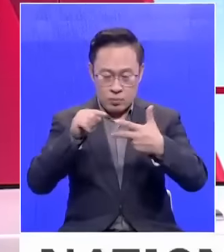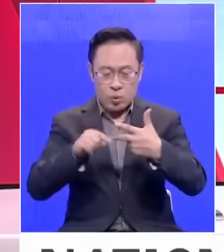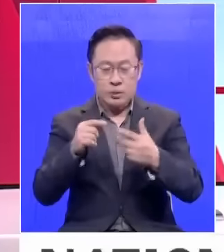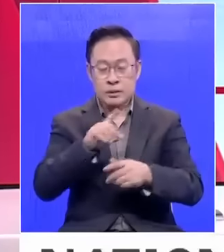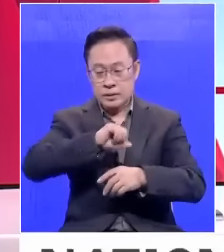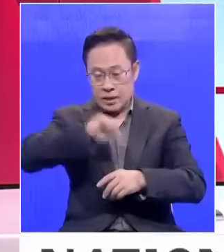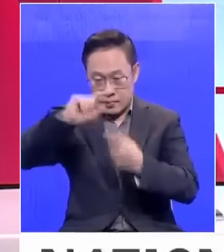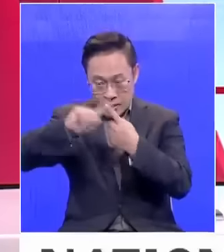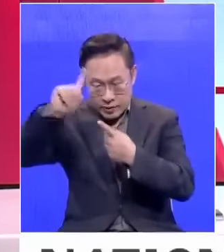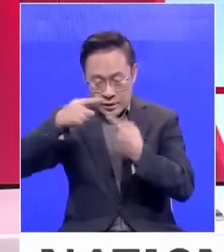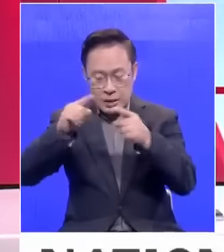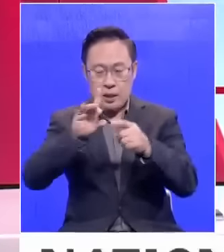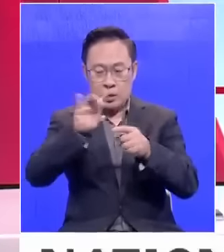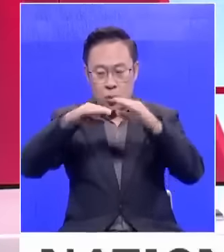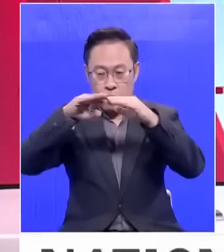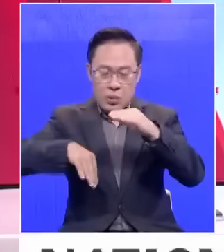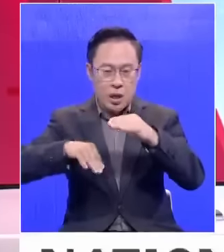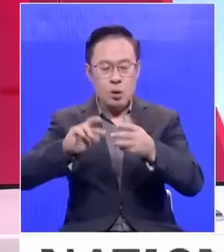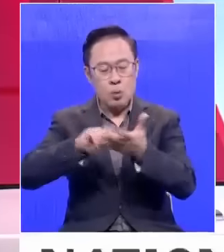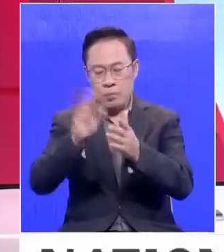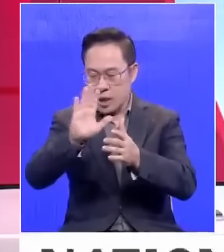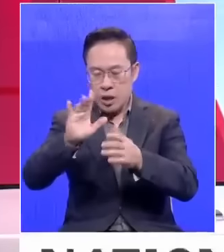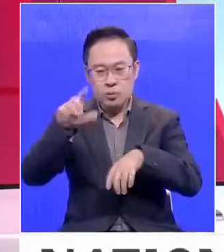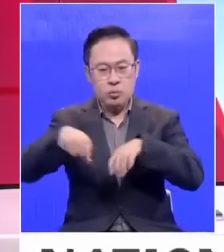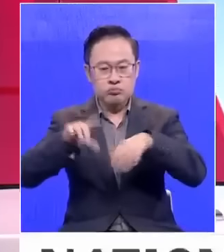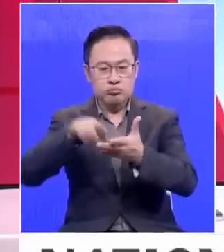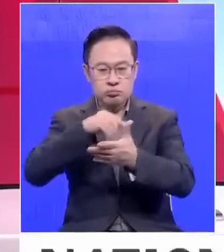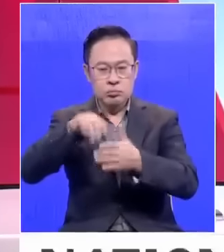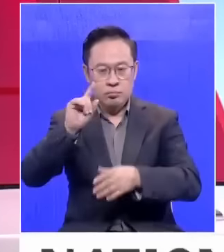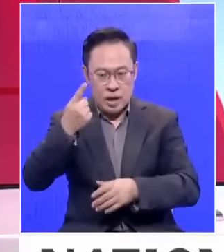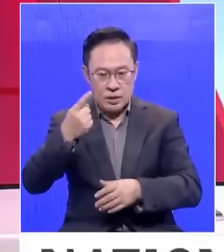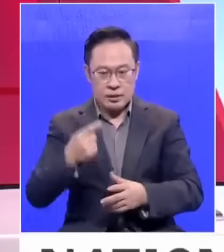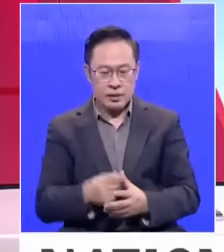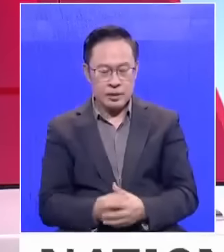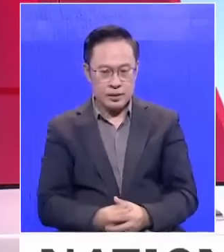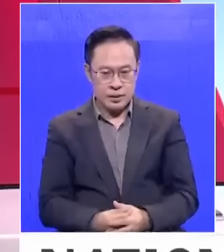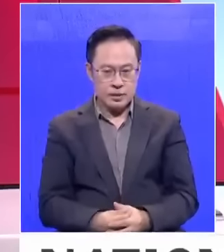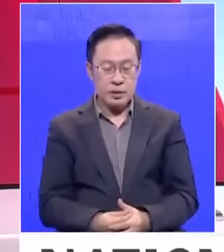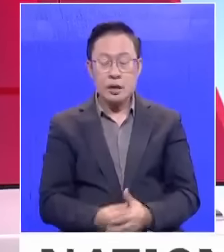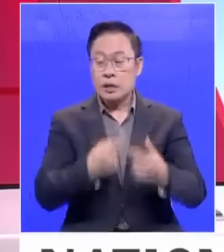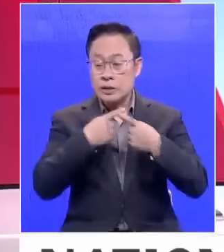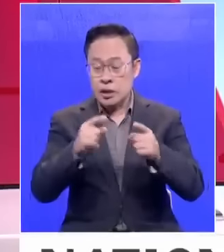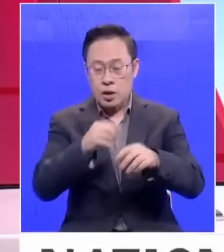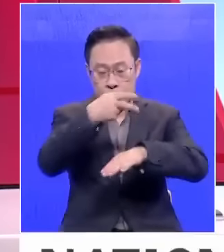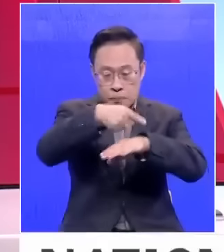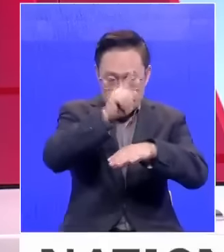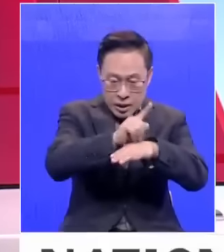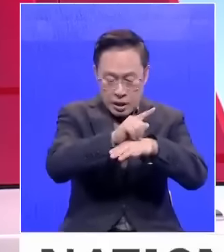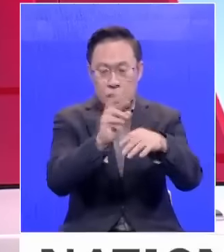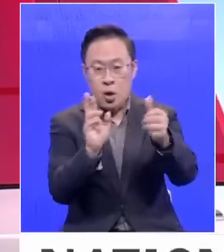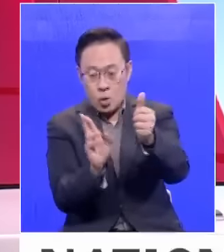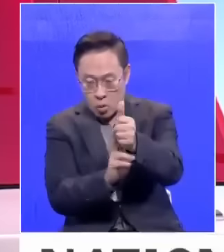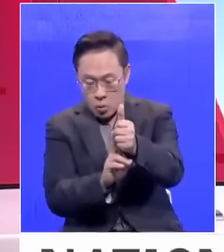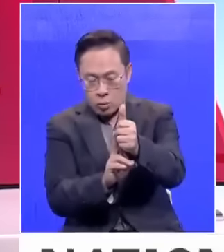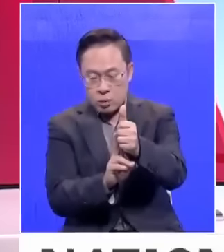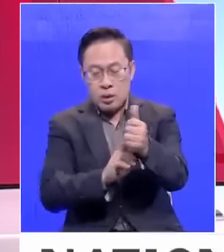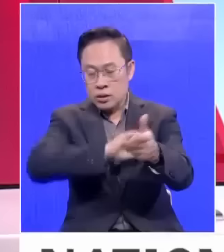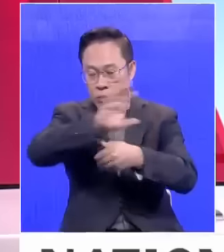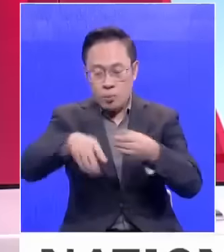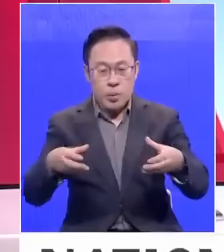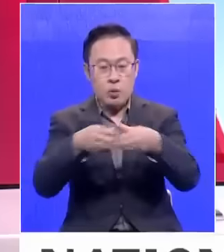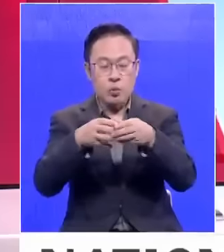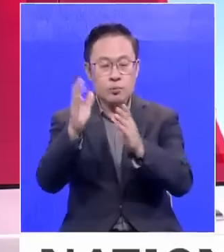ๆท่านหรือคนที่เขามีตำแหน่งแห่งหนก็ถามว่าเออแต่ถ้าสีเดียวกันทั้งหมดมันอาจจะดูแปลกเดี๋ยวสังคมก็จะตั้งคำถาม